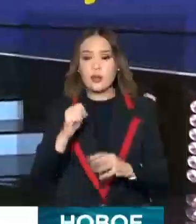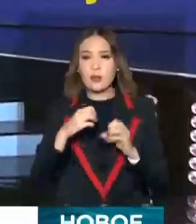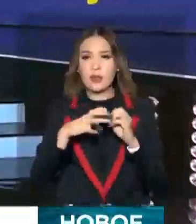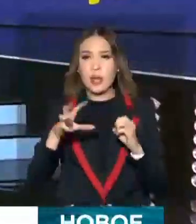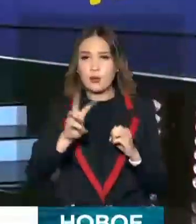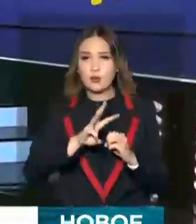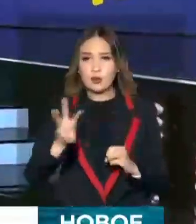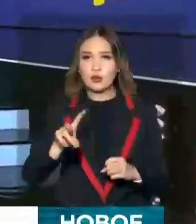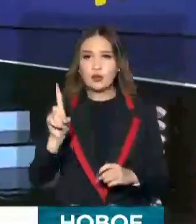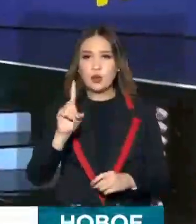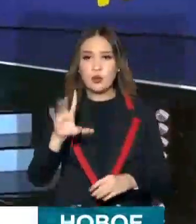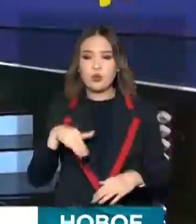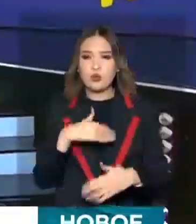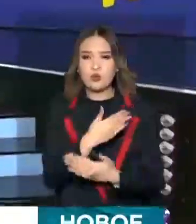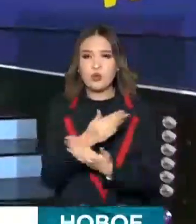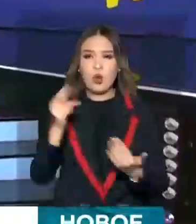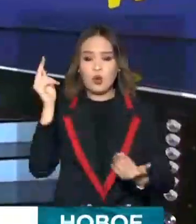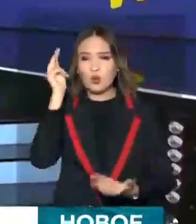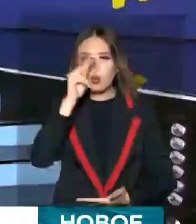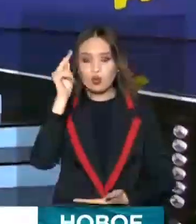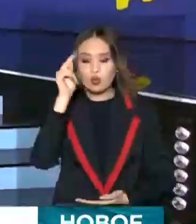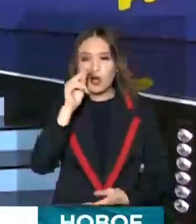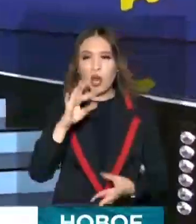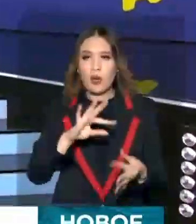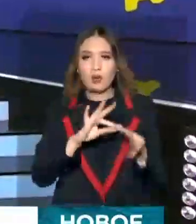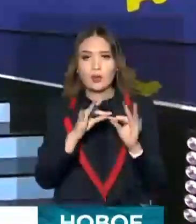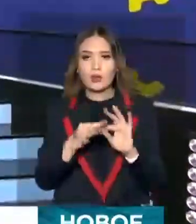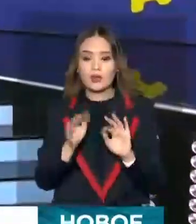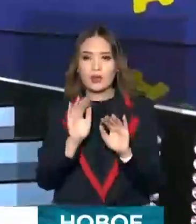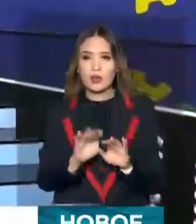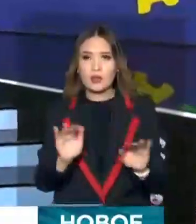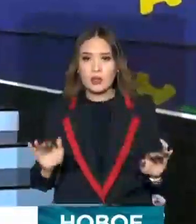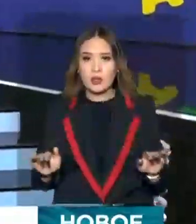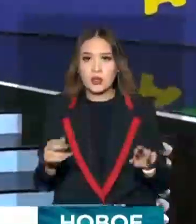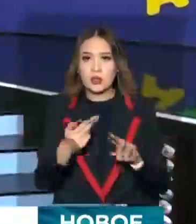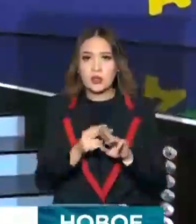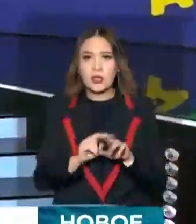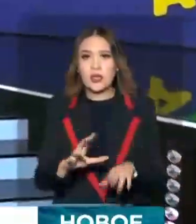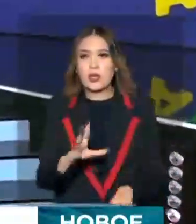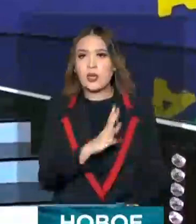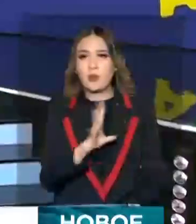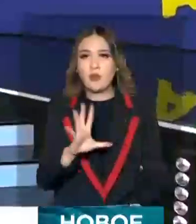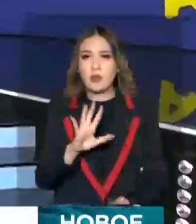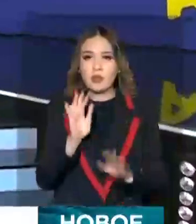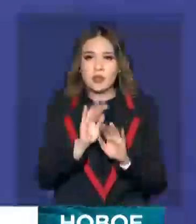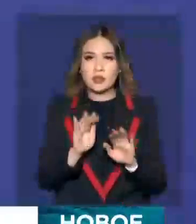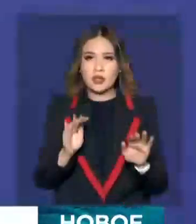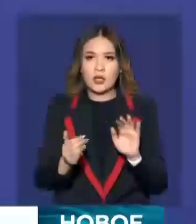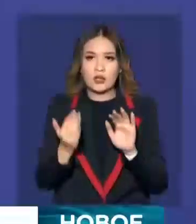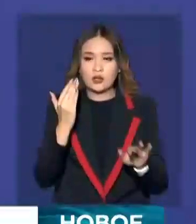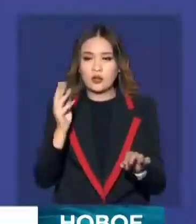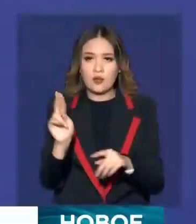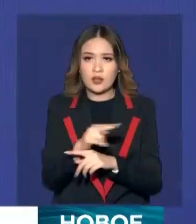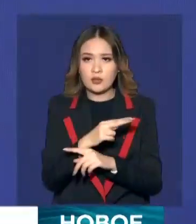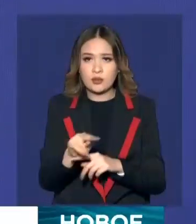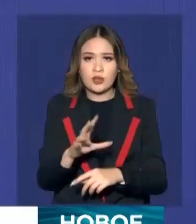тебе какие-то ожидаемые результаты предъявили дети дошкольного возраста? Но так же не бывает, дети дошкольного возраста так не